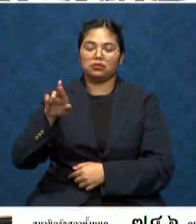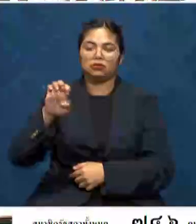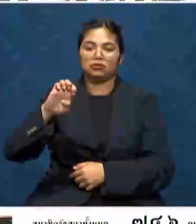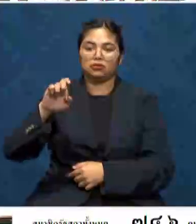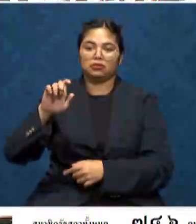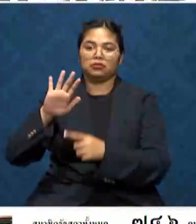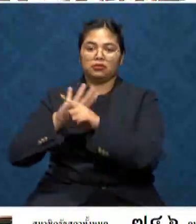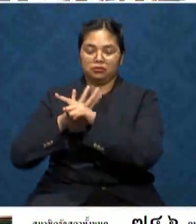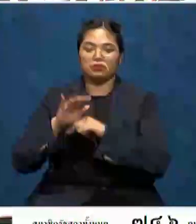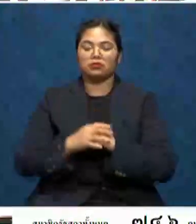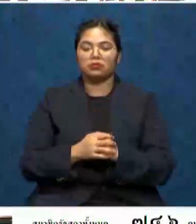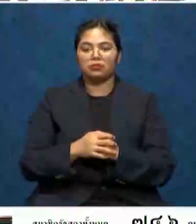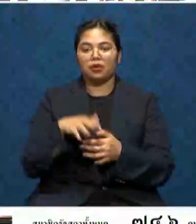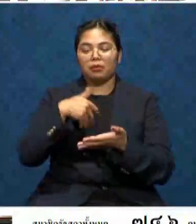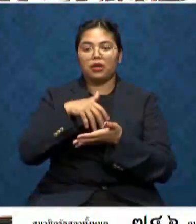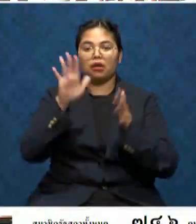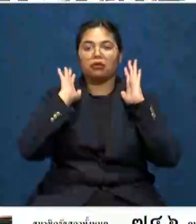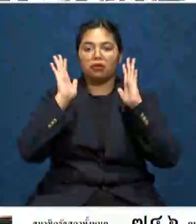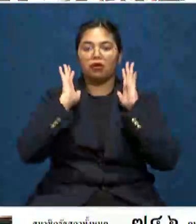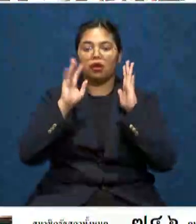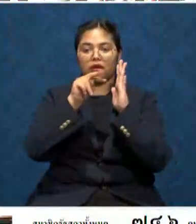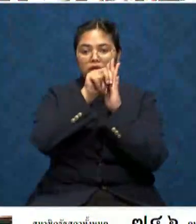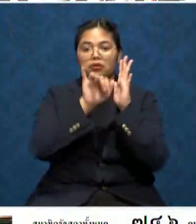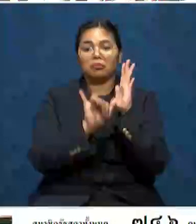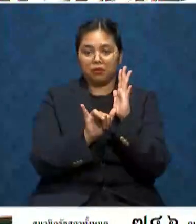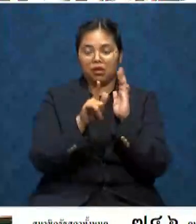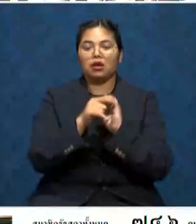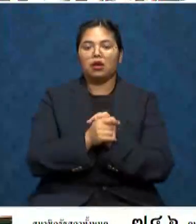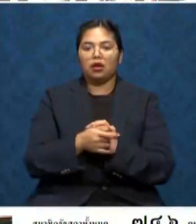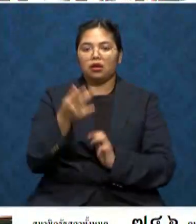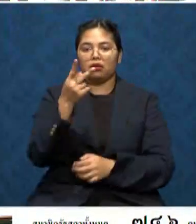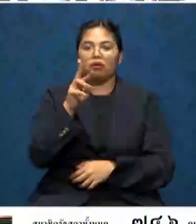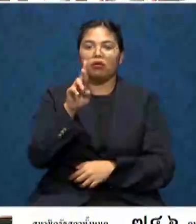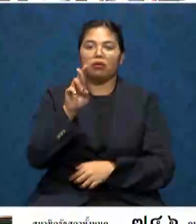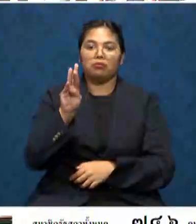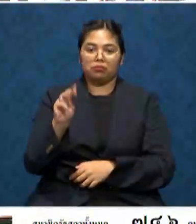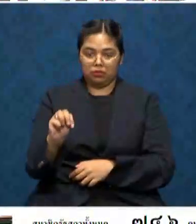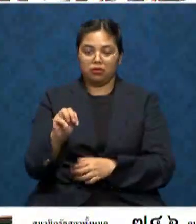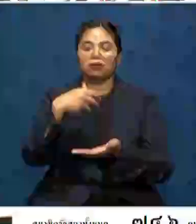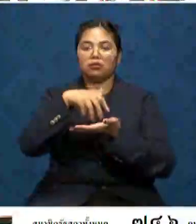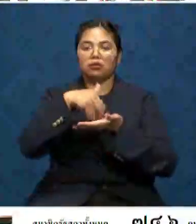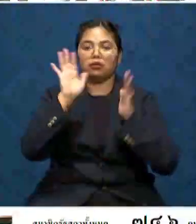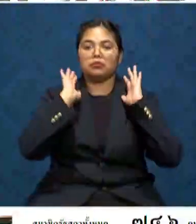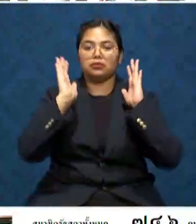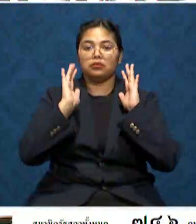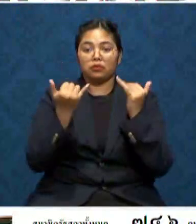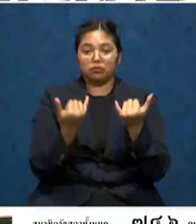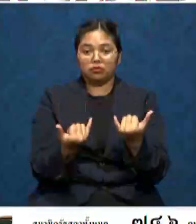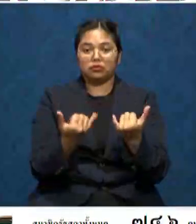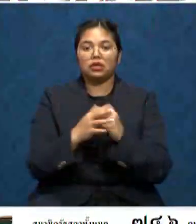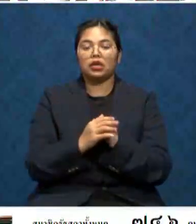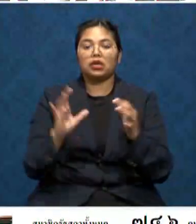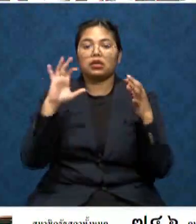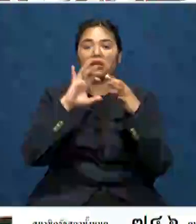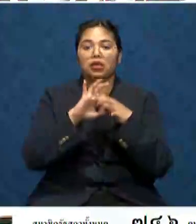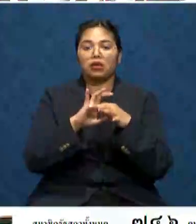อภิบรายเกี่ยวกับนโยบายที่ท่านใโกและครมอได้นำถแหลงในวันนี้โดยเฉพาะในประเด็